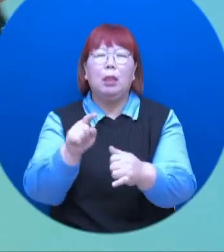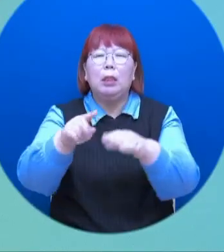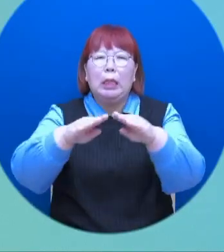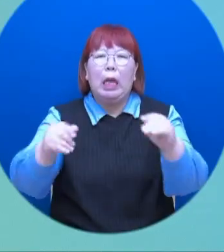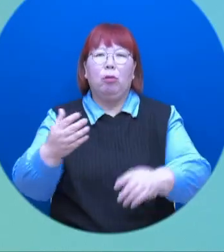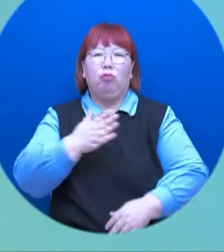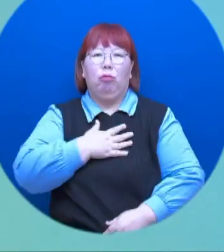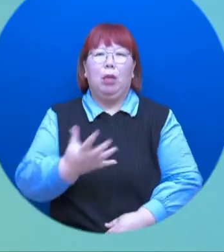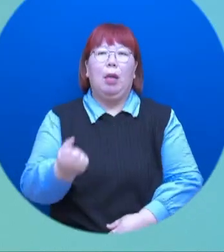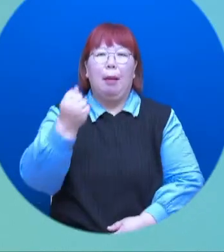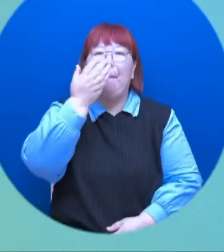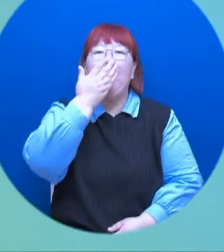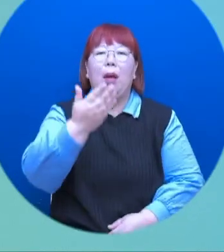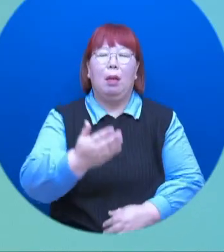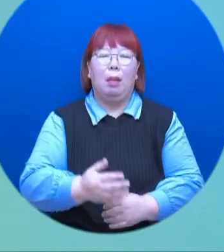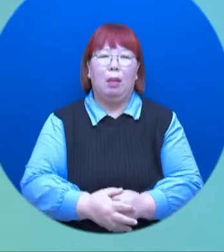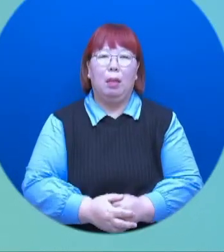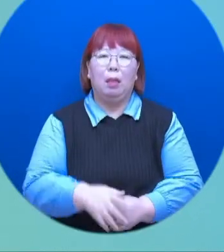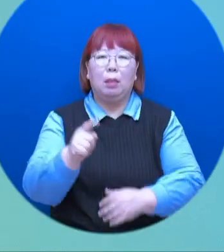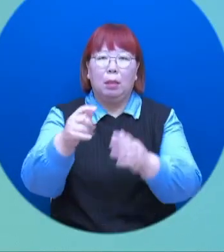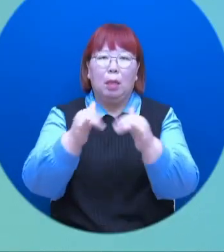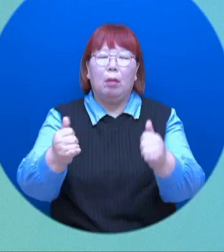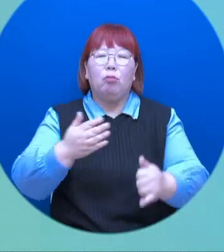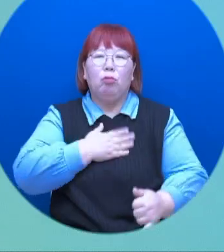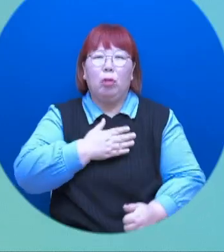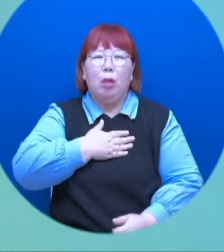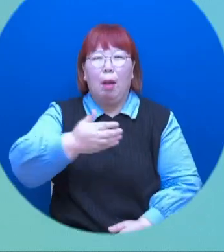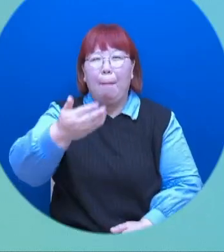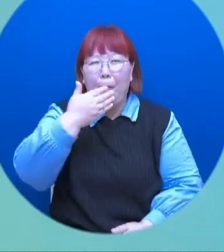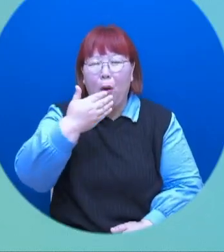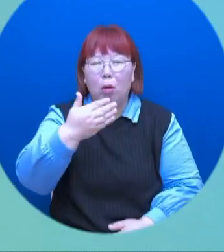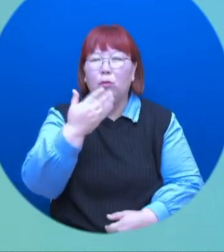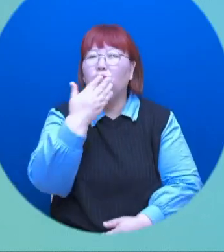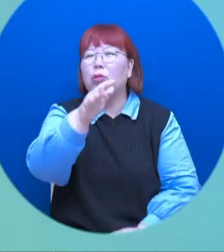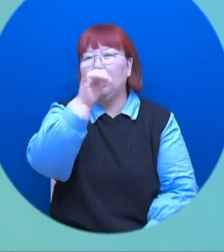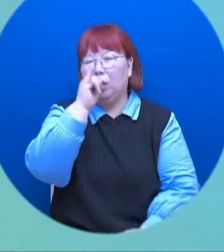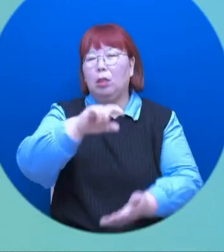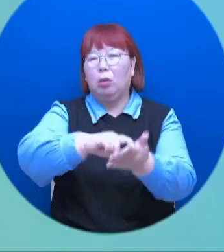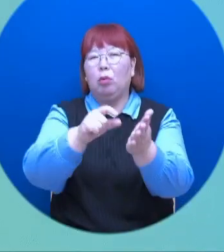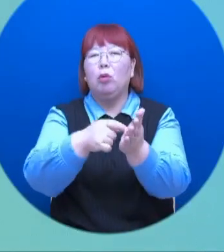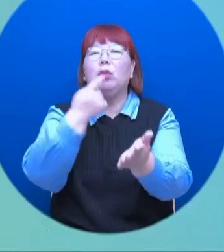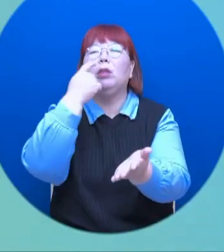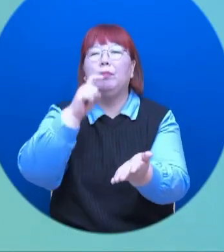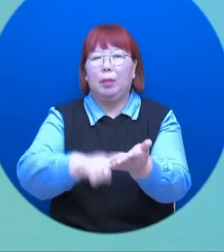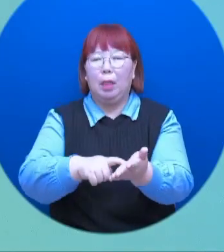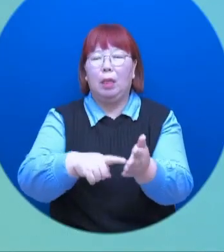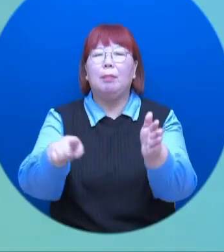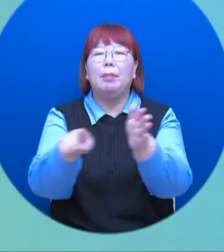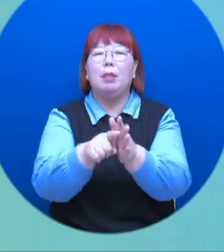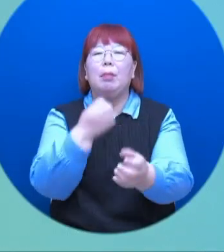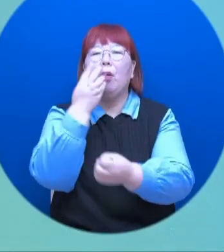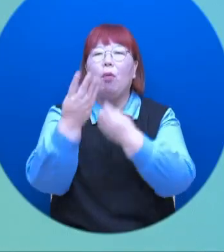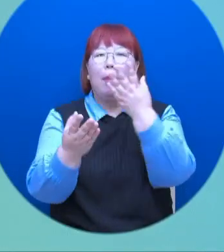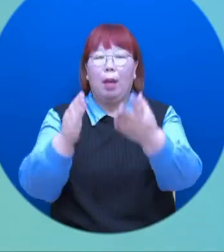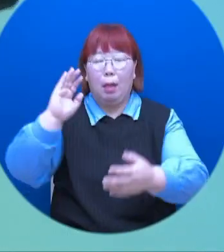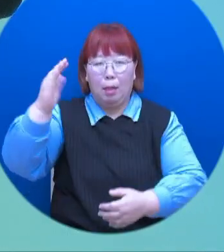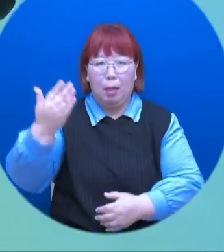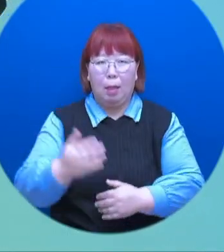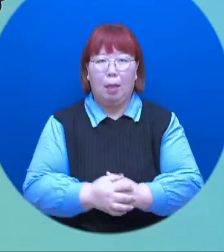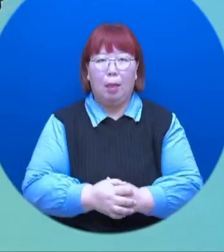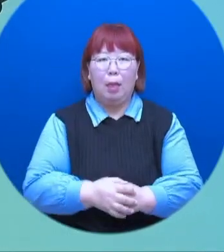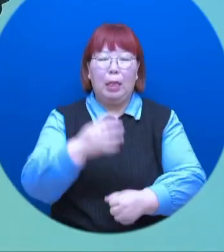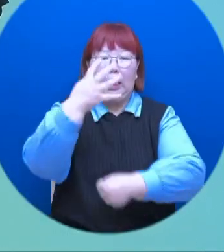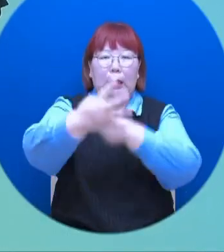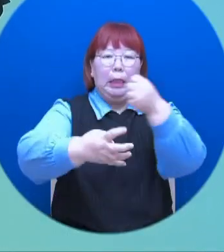우리 땅입니다. 그들은 우리의 밥입니다. 이런 믿음의 고백을 하게 됩니다. 그리하여